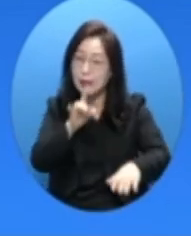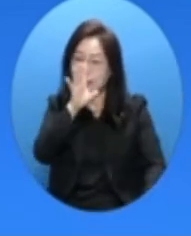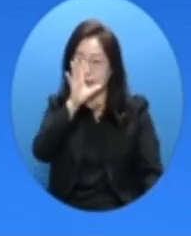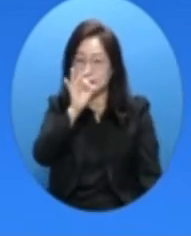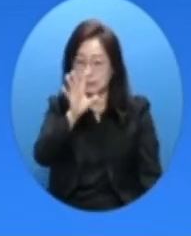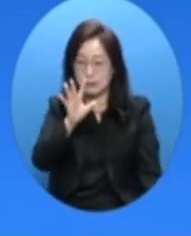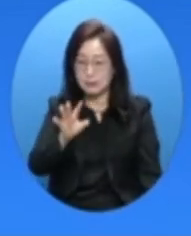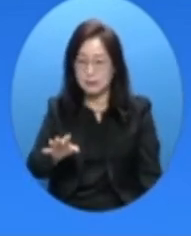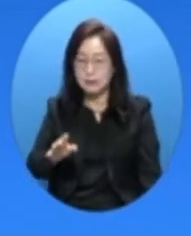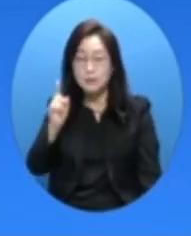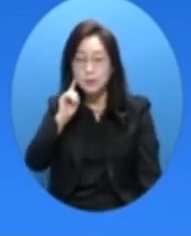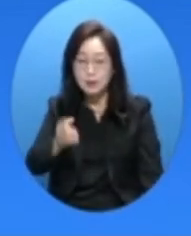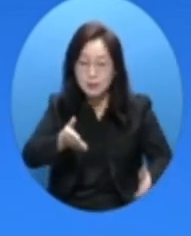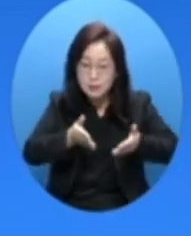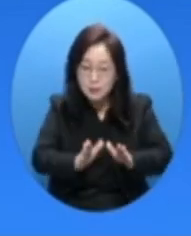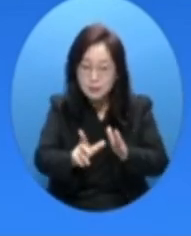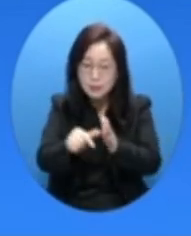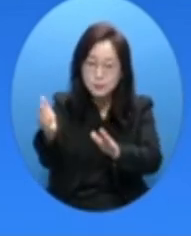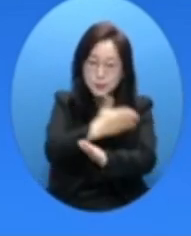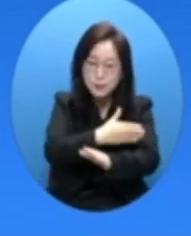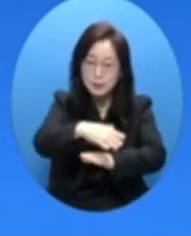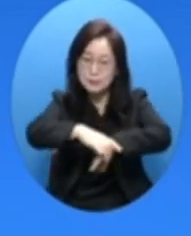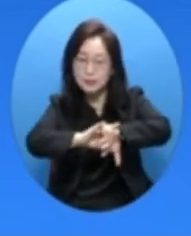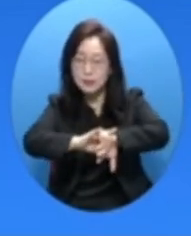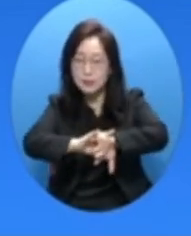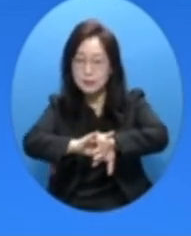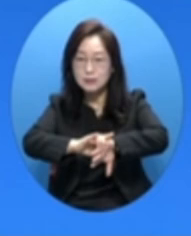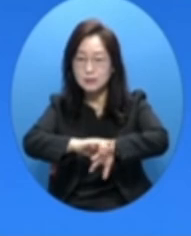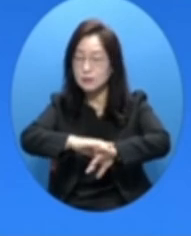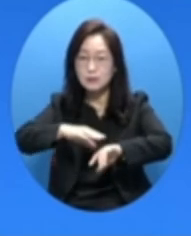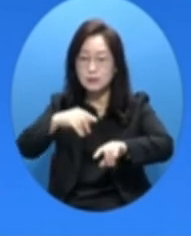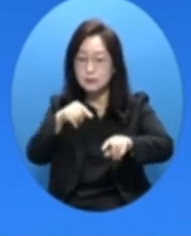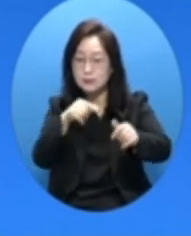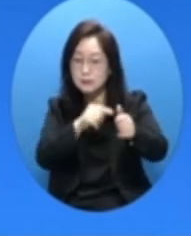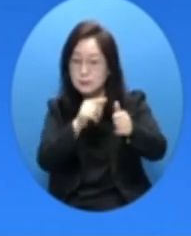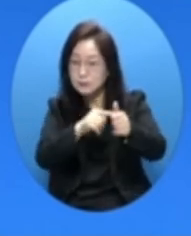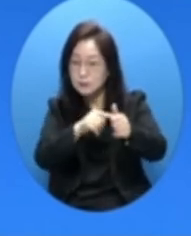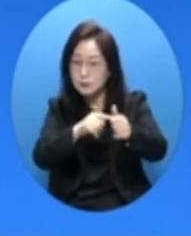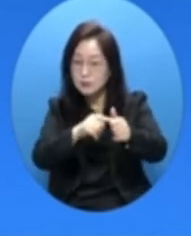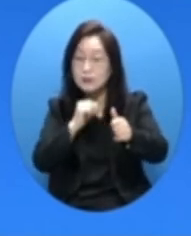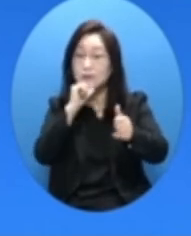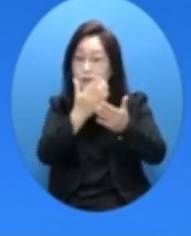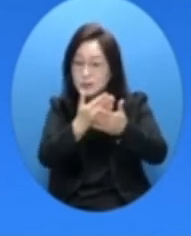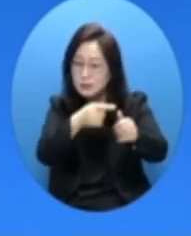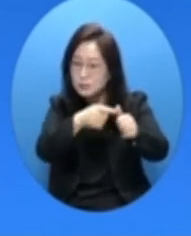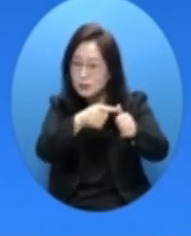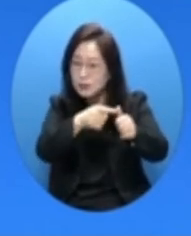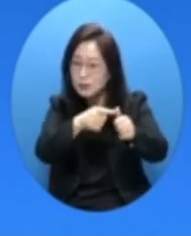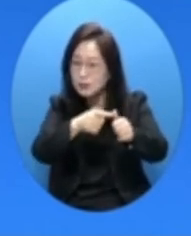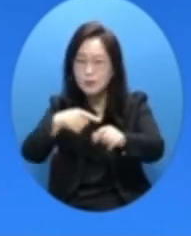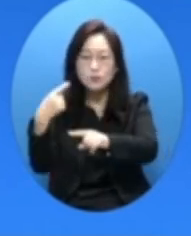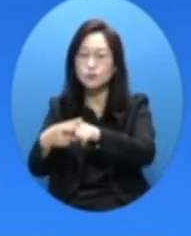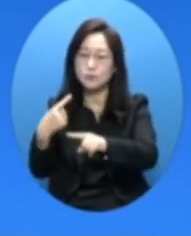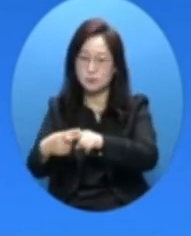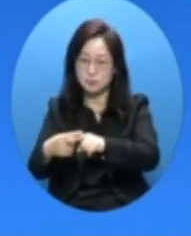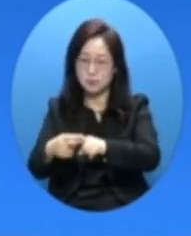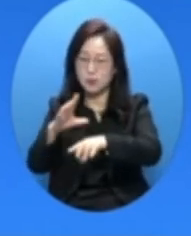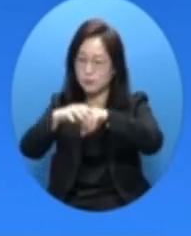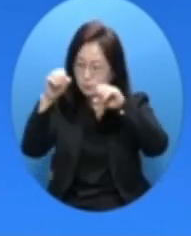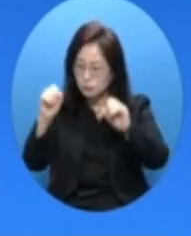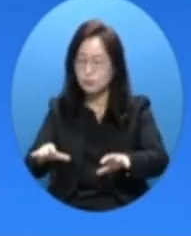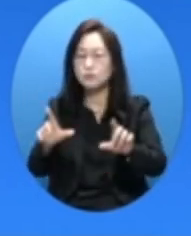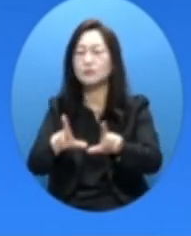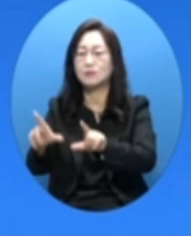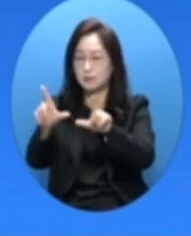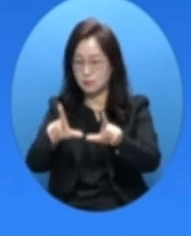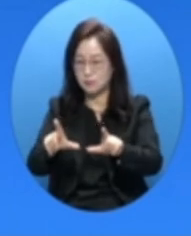대나무부터 걷지 못하는이 거제 같이 인생을 살아갈 수밖에 없게 되는 것입니다